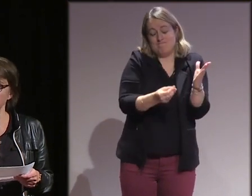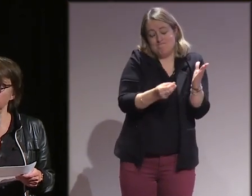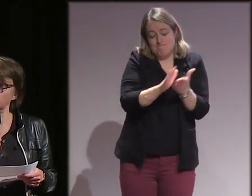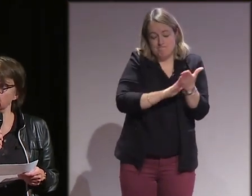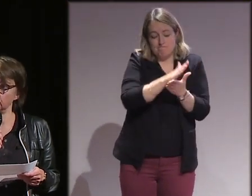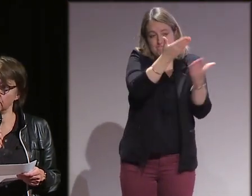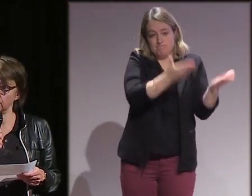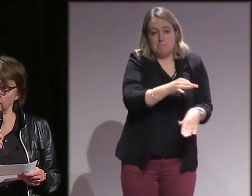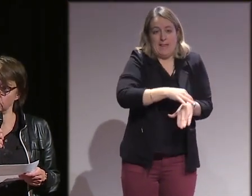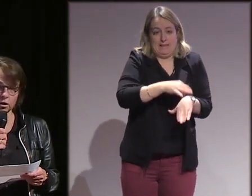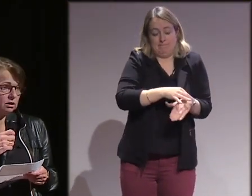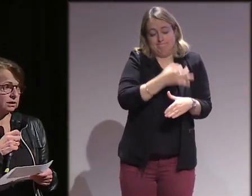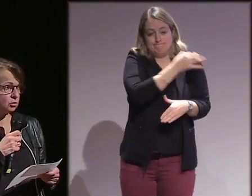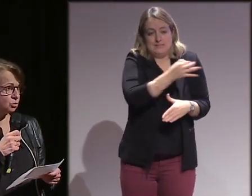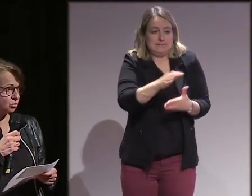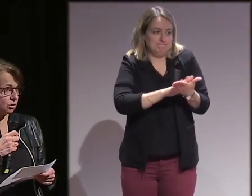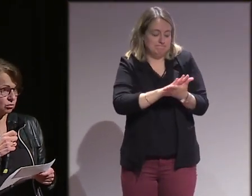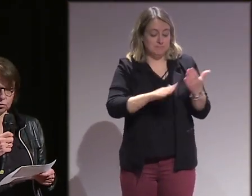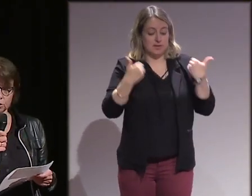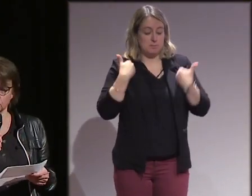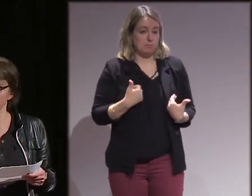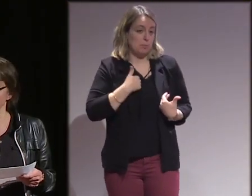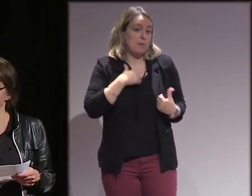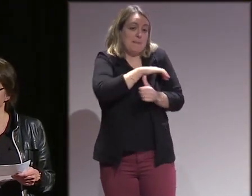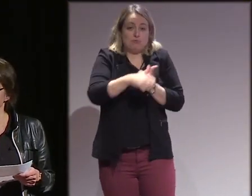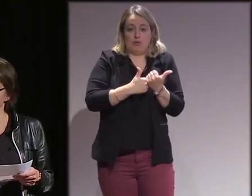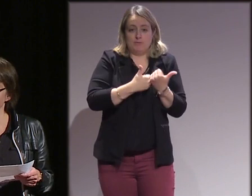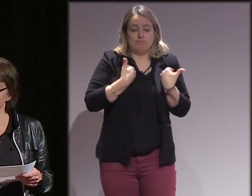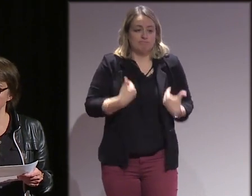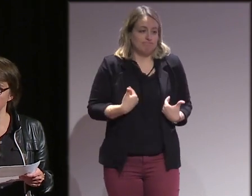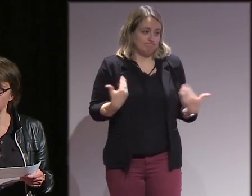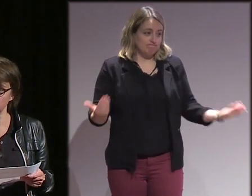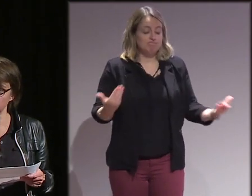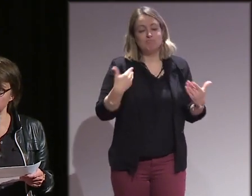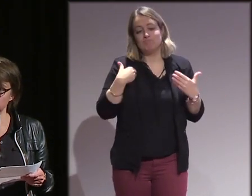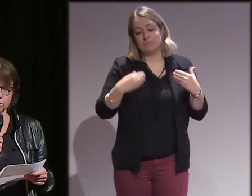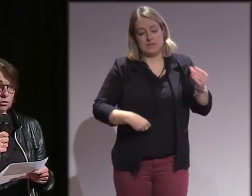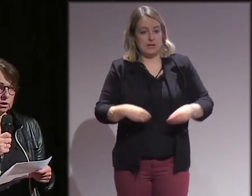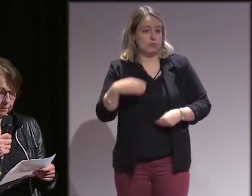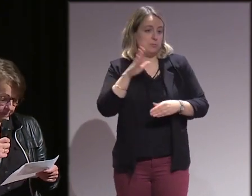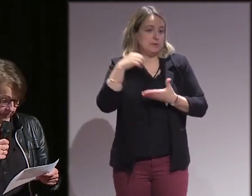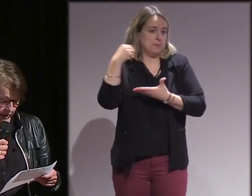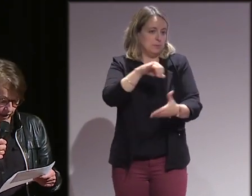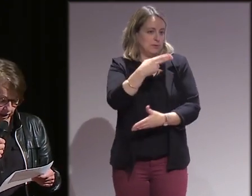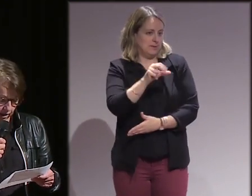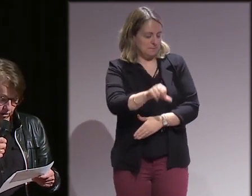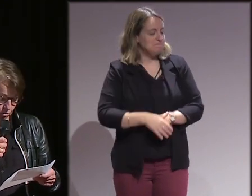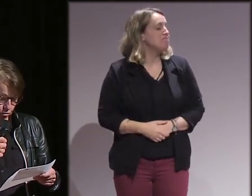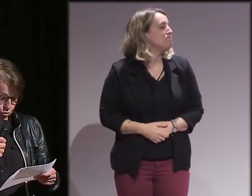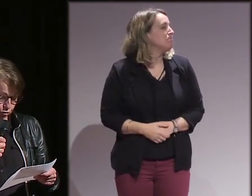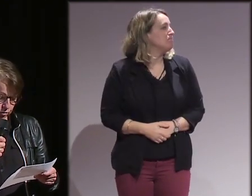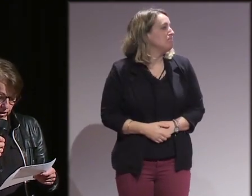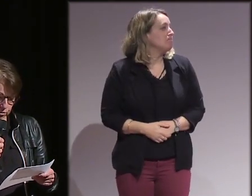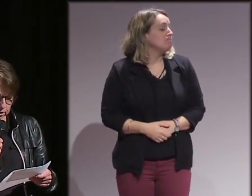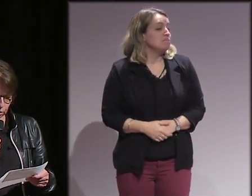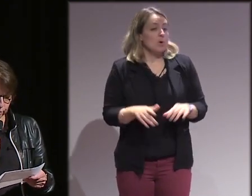soir. Et moi, Hélène Lasséu, je suis son adjointe donc, à la direction des patrimoines de l'INA.